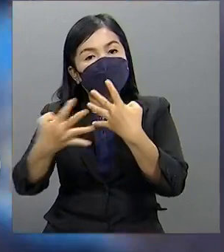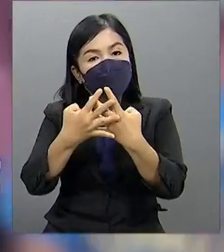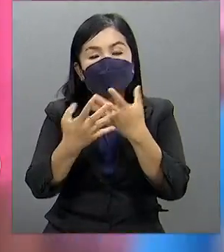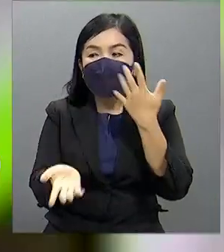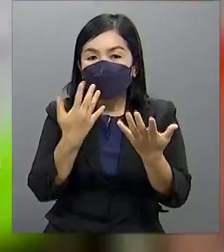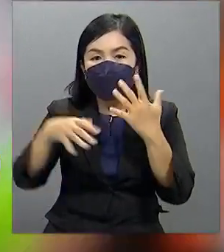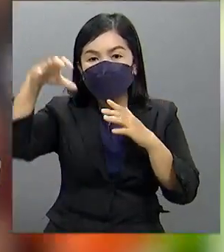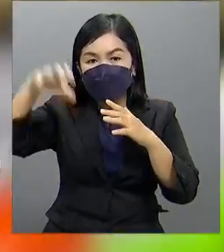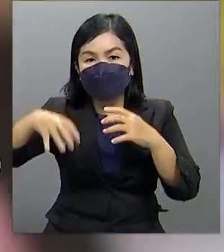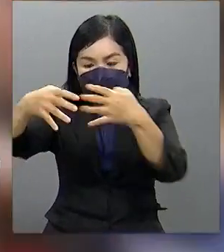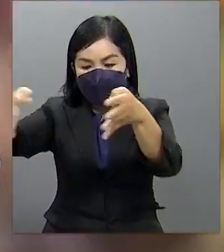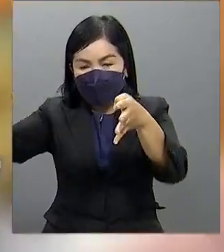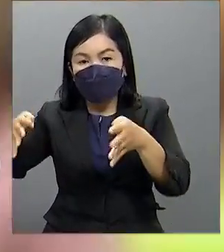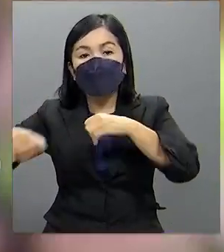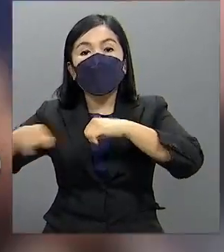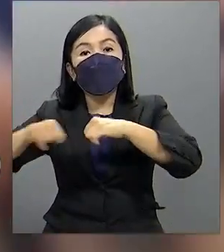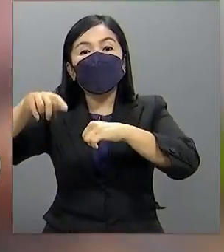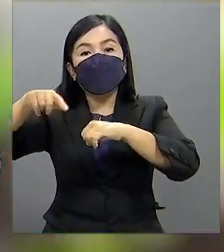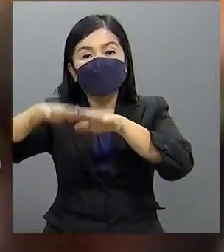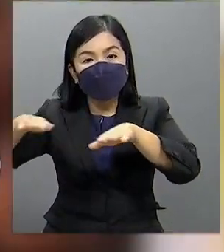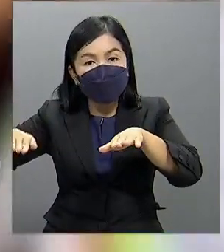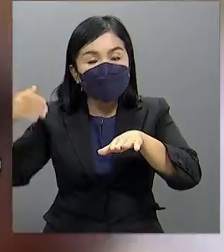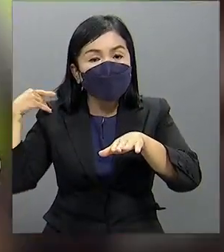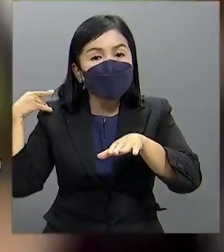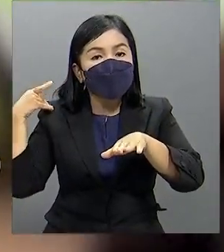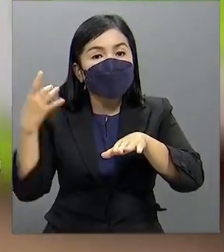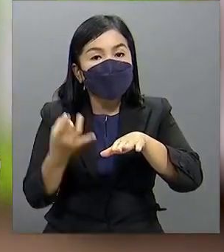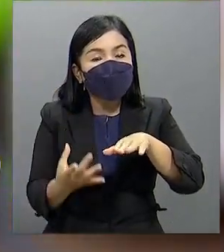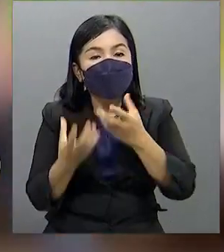แต่ถ้าคุณเดือดร้อนเสียหายนะเช่นมีข้าวของเสียหาย